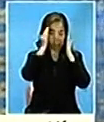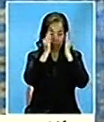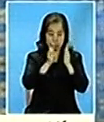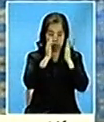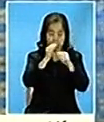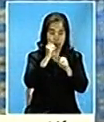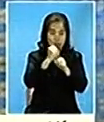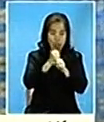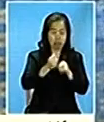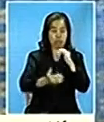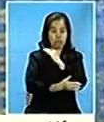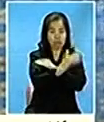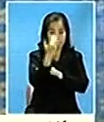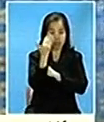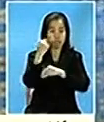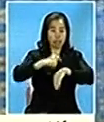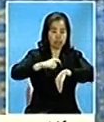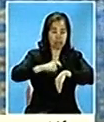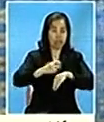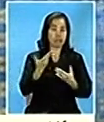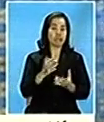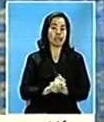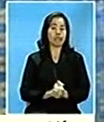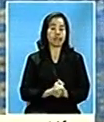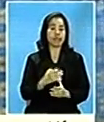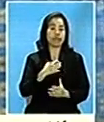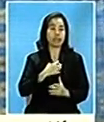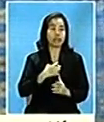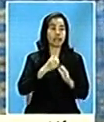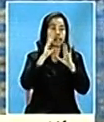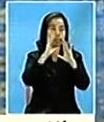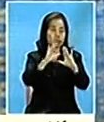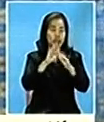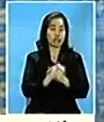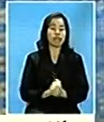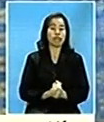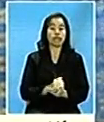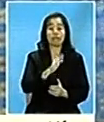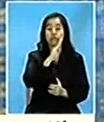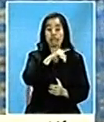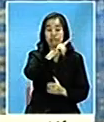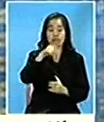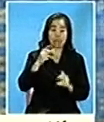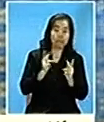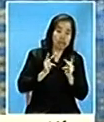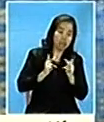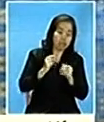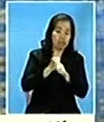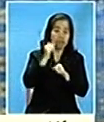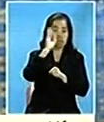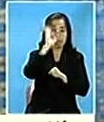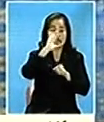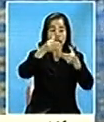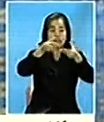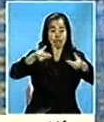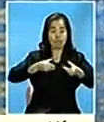าสเพราะฉะนั้นก็อยากจะฝากว่าถ้าเราไม่กล้าลงทุนเรื่องงานวิจัยเ